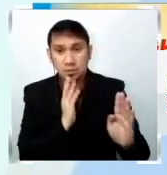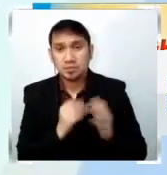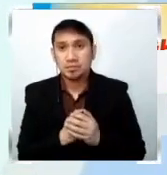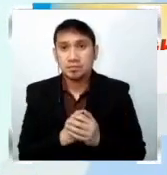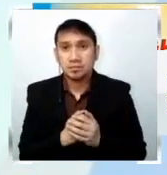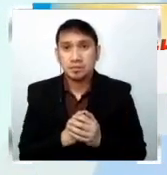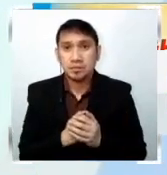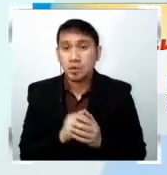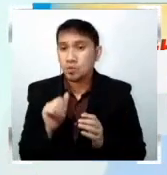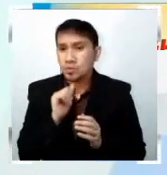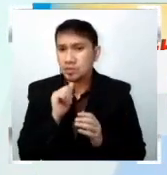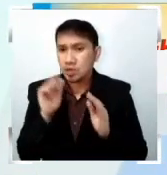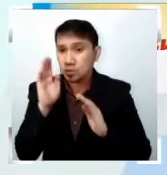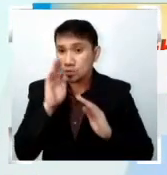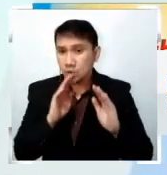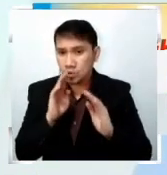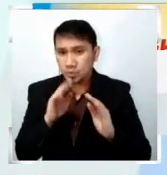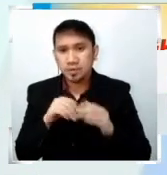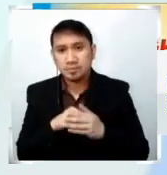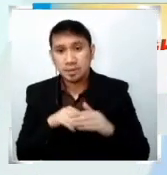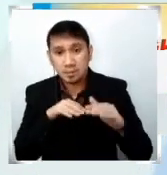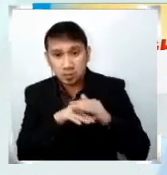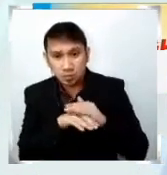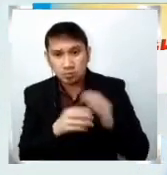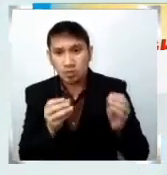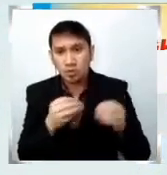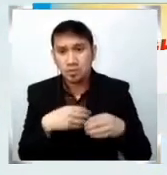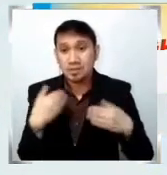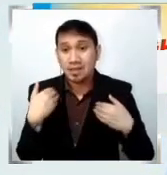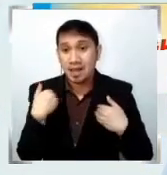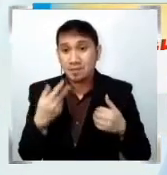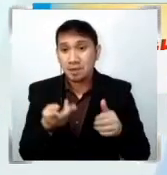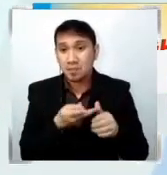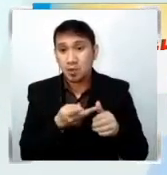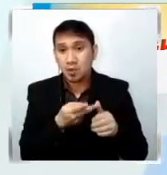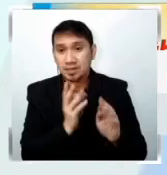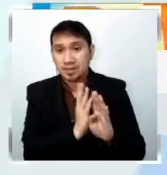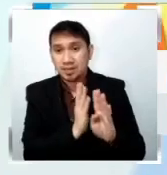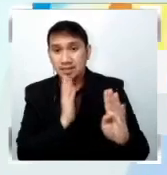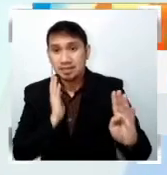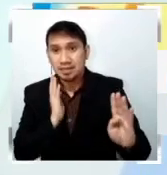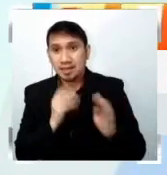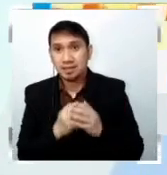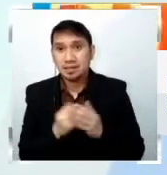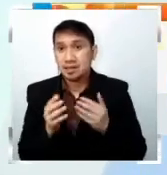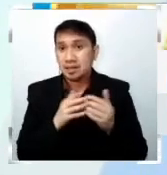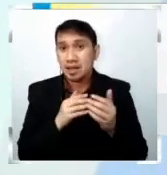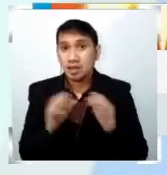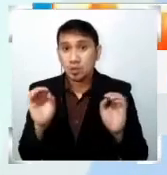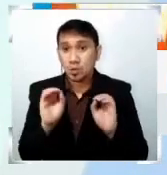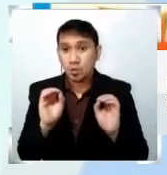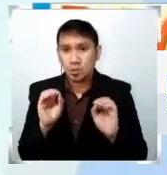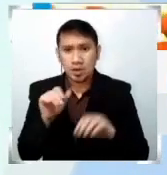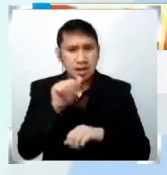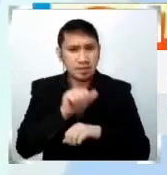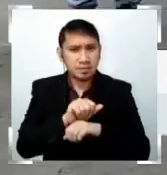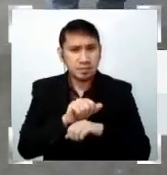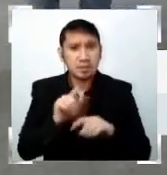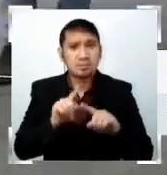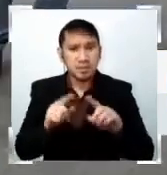mag-alala. Diretso lang po kayo sa COMELEC. Priority lane po kayo doon. Kahit wala po kayong appointment, sige, diretso lang po